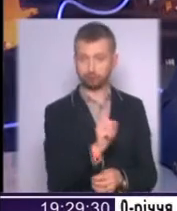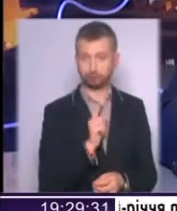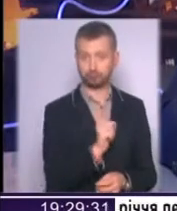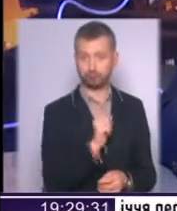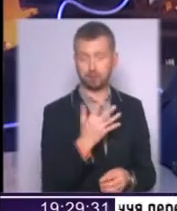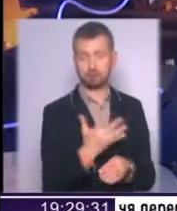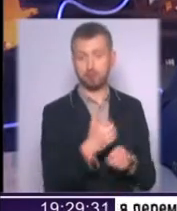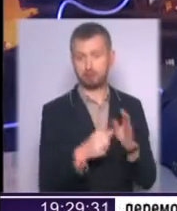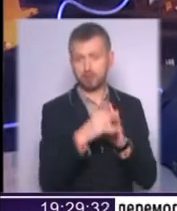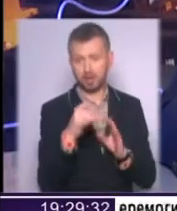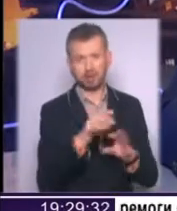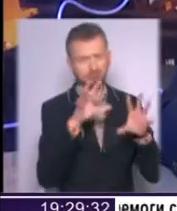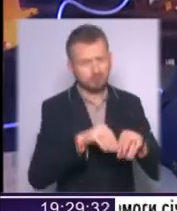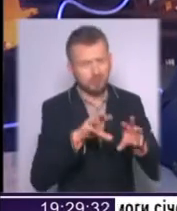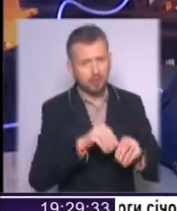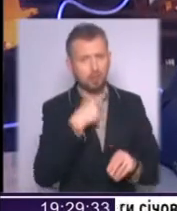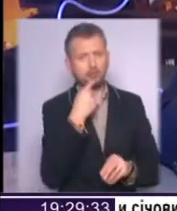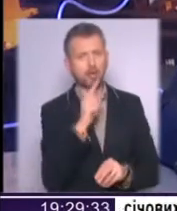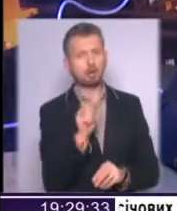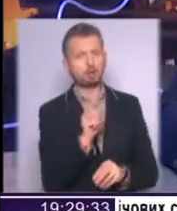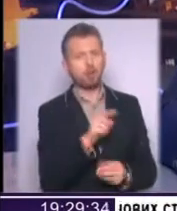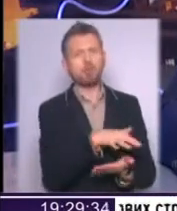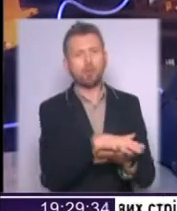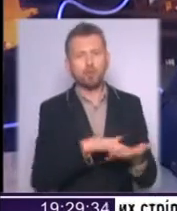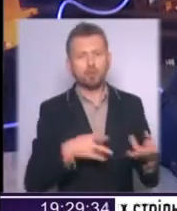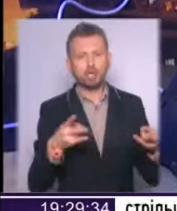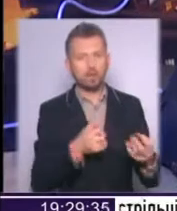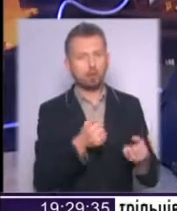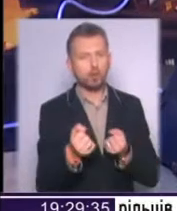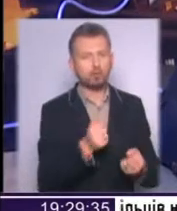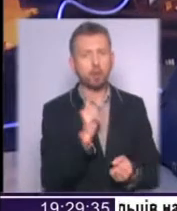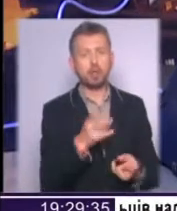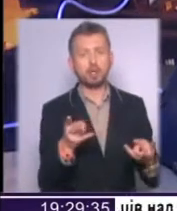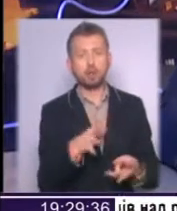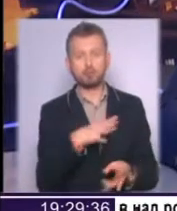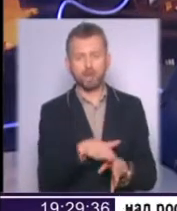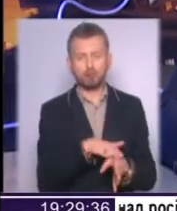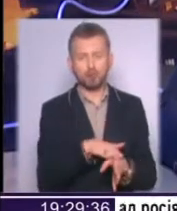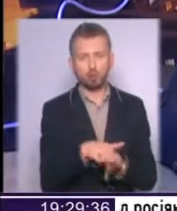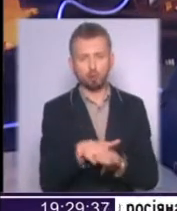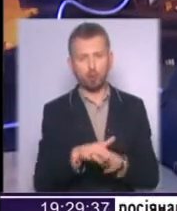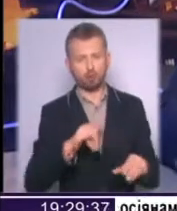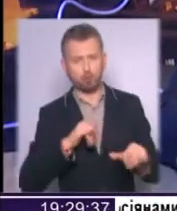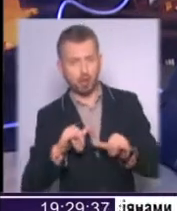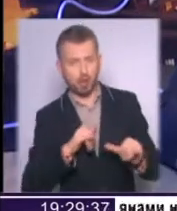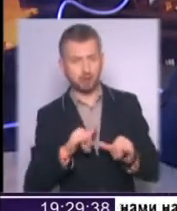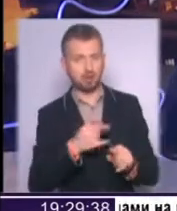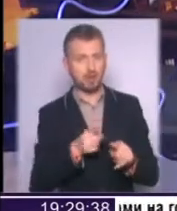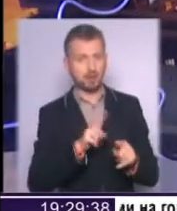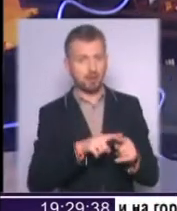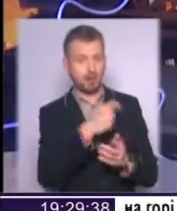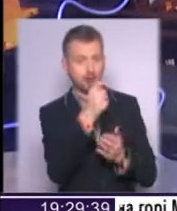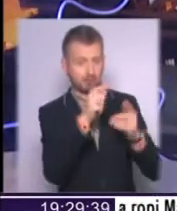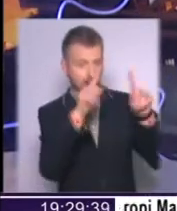сьогодні. Заспокоював. Говорив про те, що продовжити потрібно боротьбу, але треба бути абсолютно толерантним, оскільки ця картинка йде на